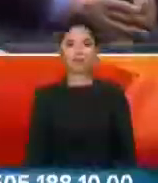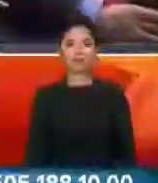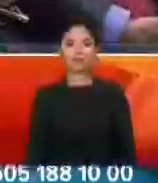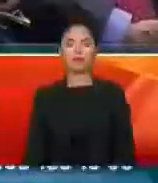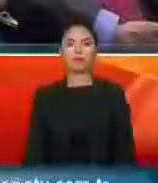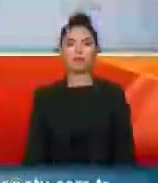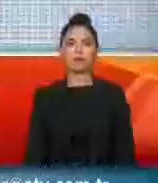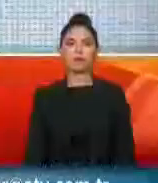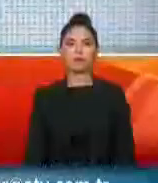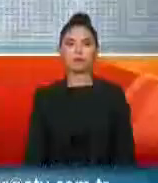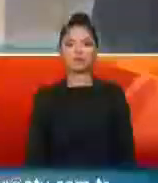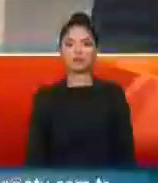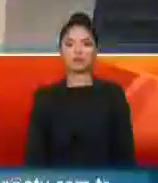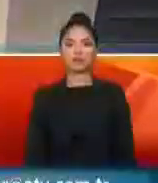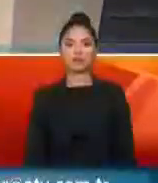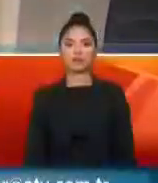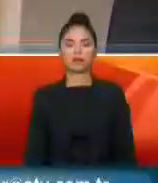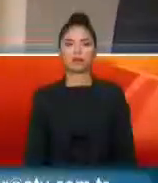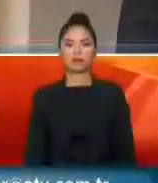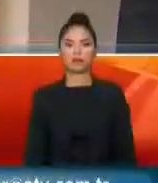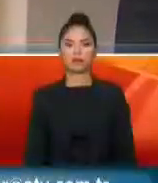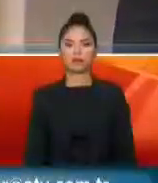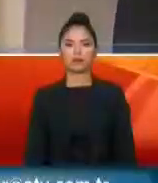Sayın Muharrem İnce, gel bakalım buraya.